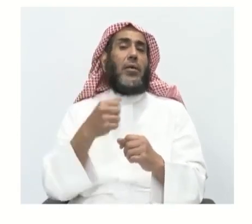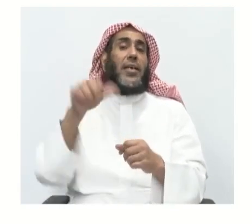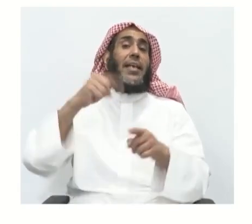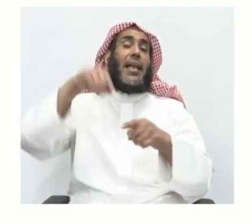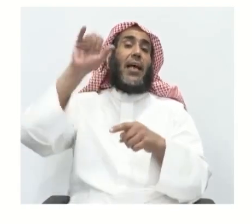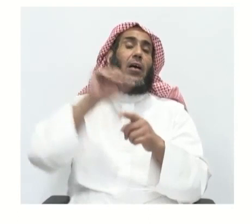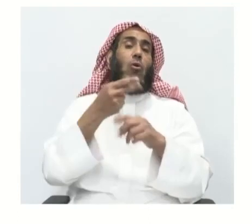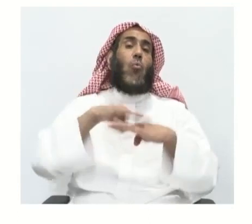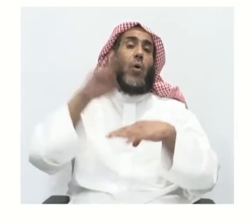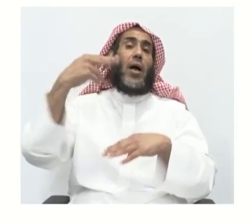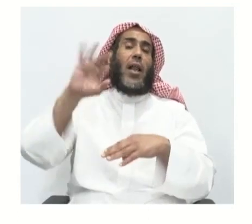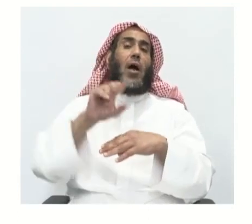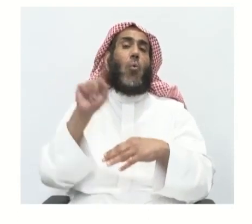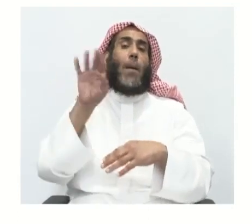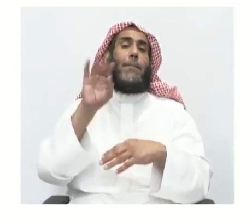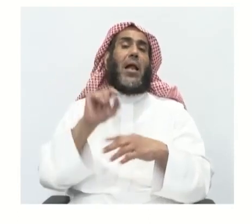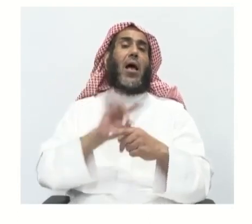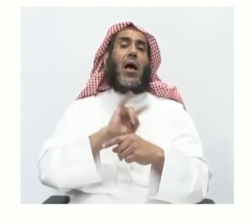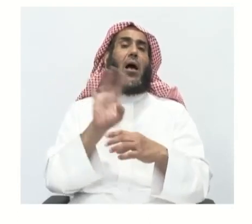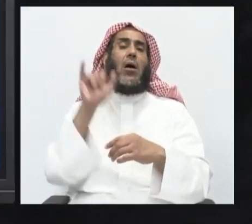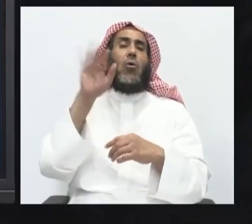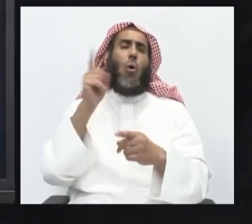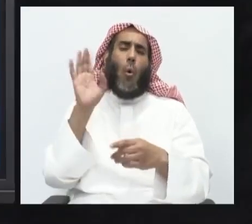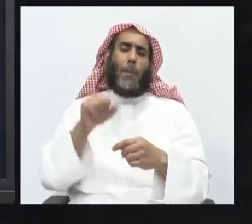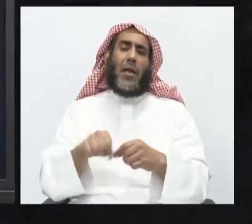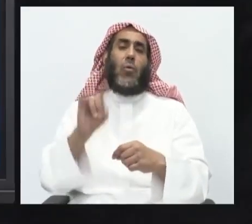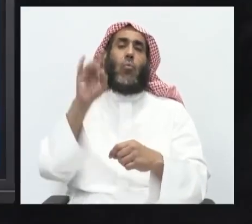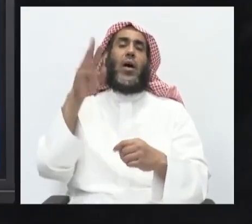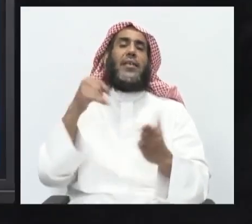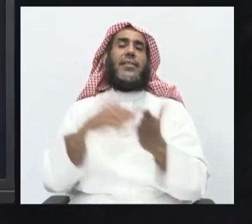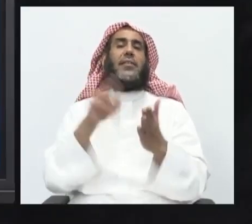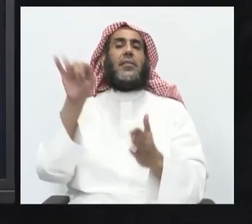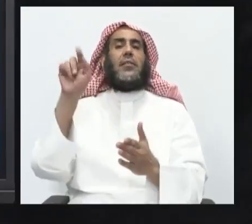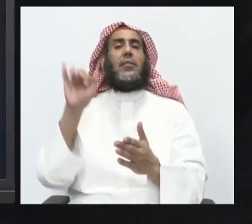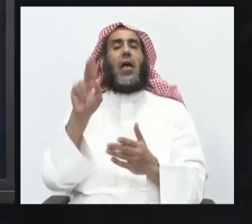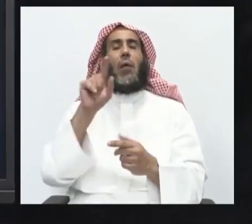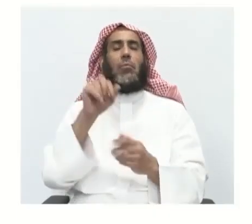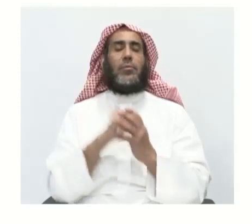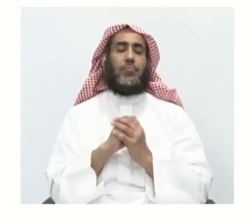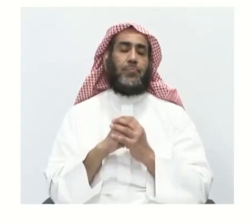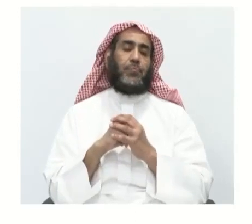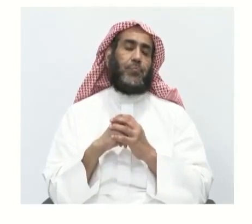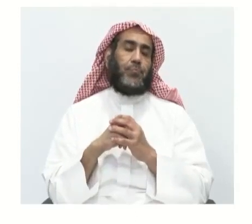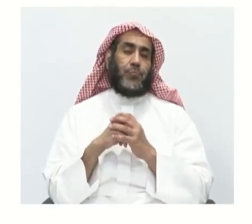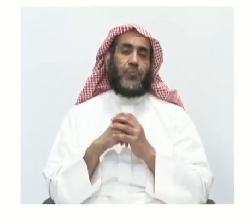الى وعلى وبلاى وحتى الى وعلى وبلاى وحتى ممتاز